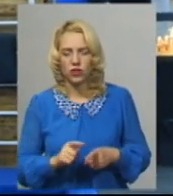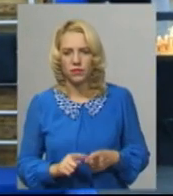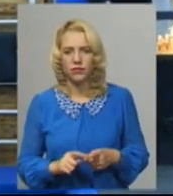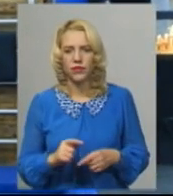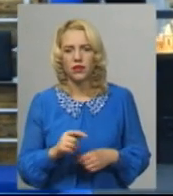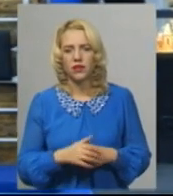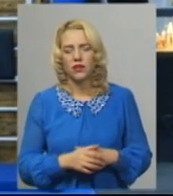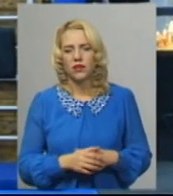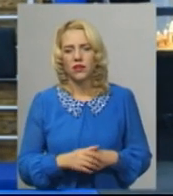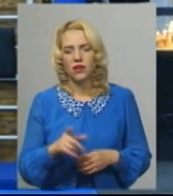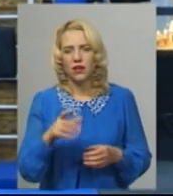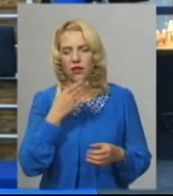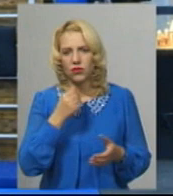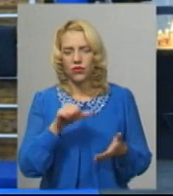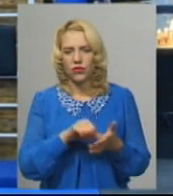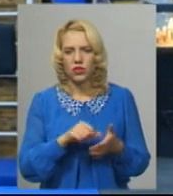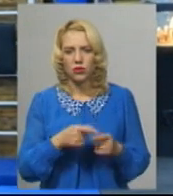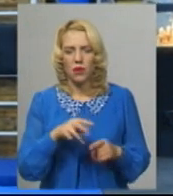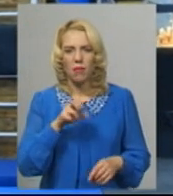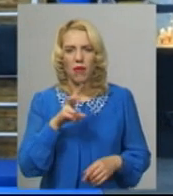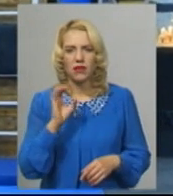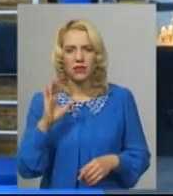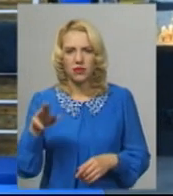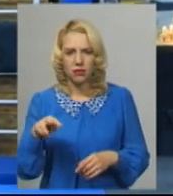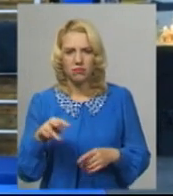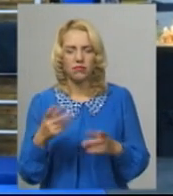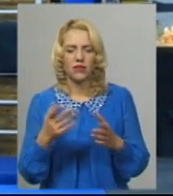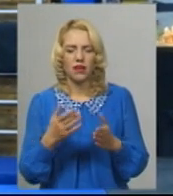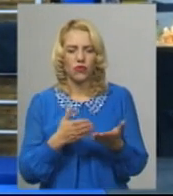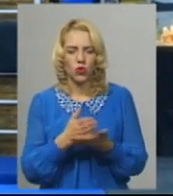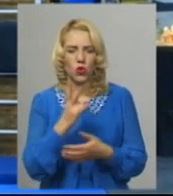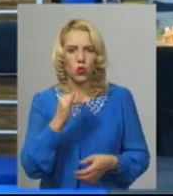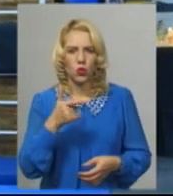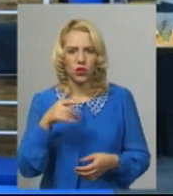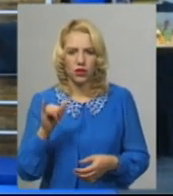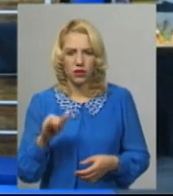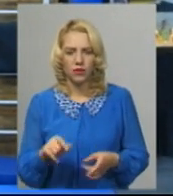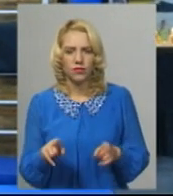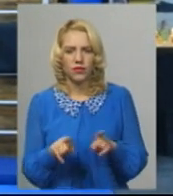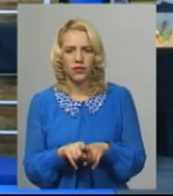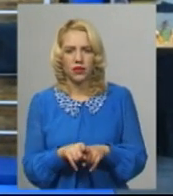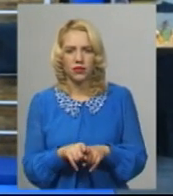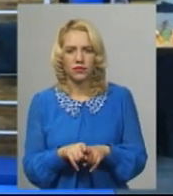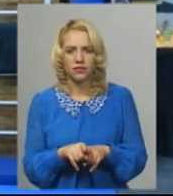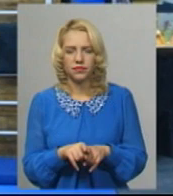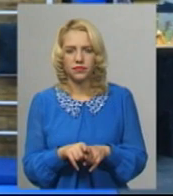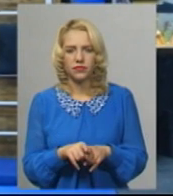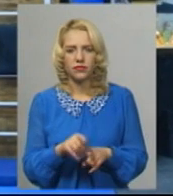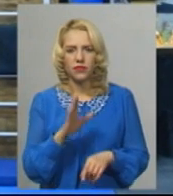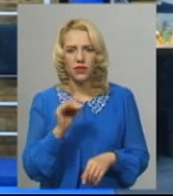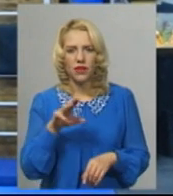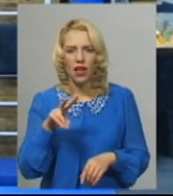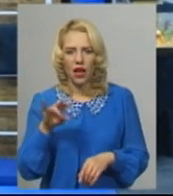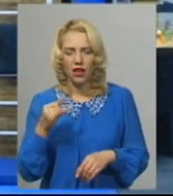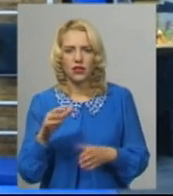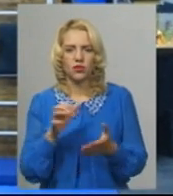нас досить гарно виступили. Це Сергій Максим, який здобув перше місце у розділі науки, і Тарля Митві, який здобув друге